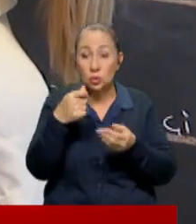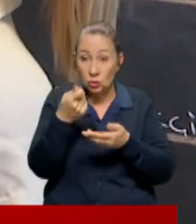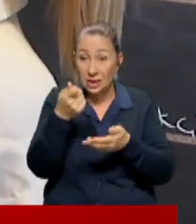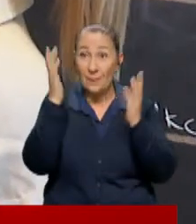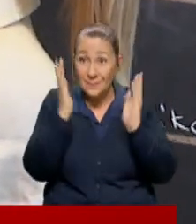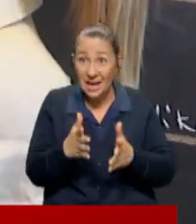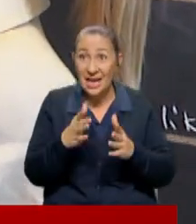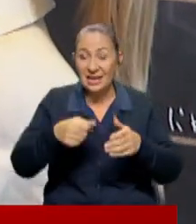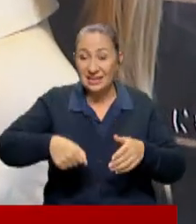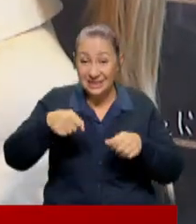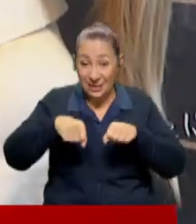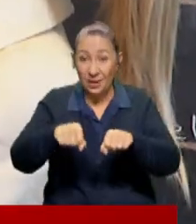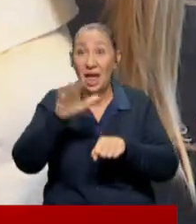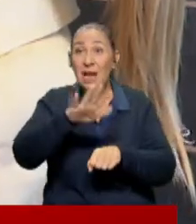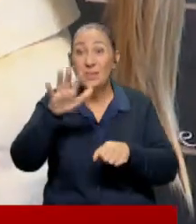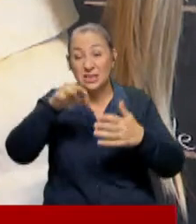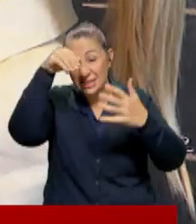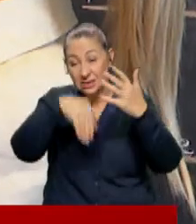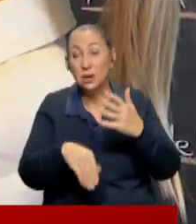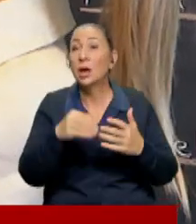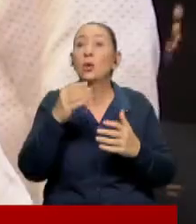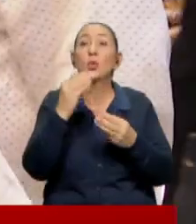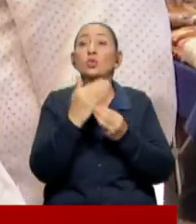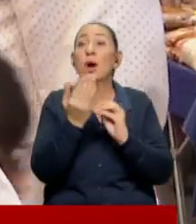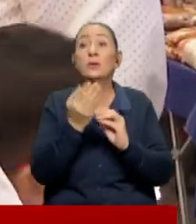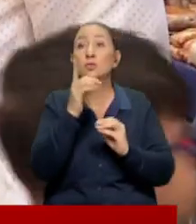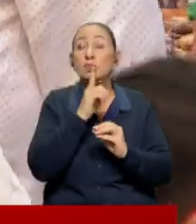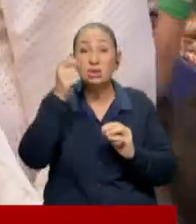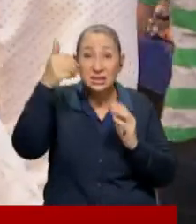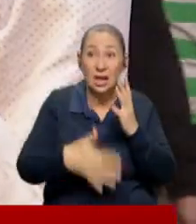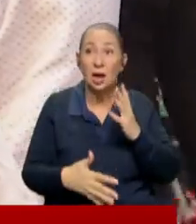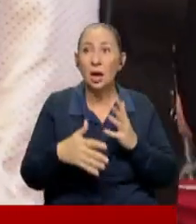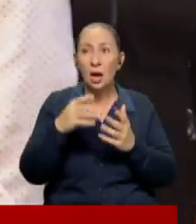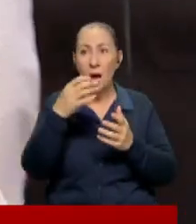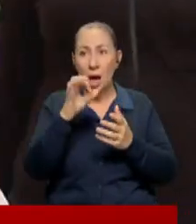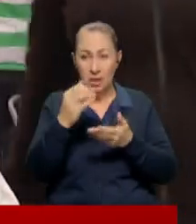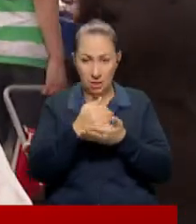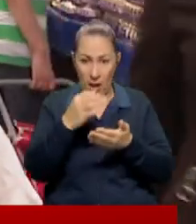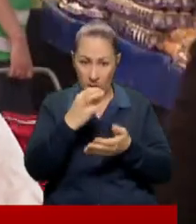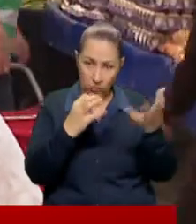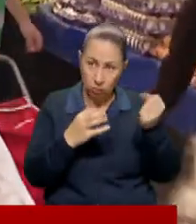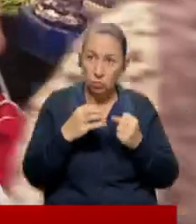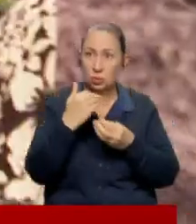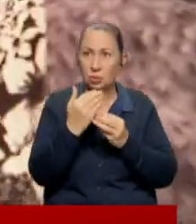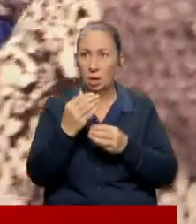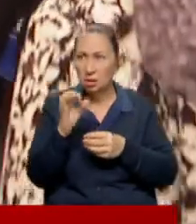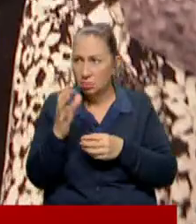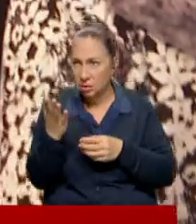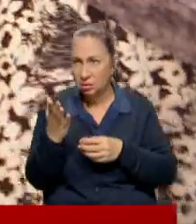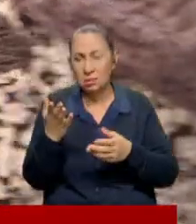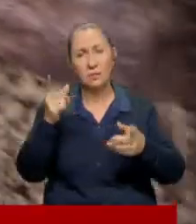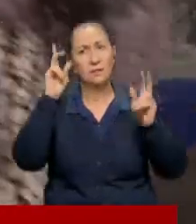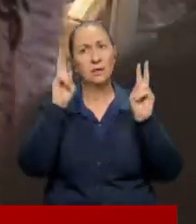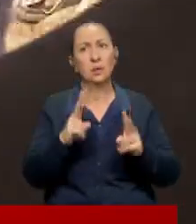ücreti bile sepette 55. sırada, kuru soğan 100. sırada. Gelirinizden daha çok altına mı ayırıyorsunuz yoksa kuru soğan? Vallahi